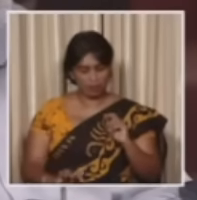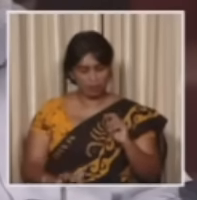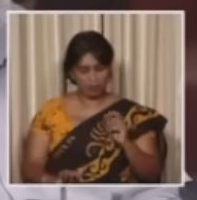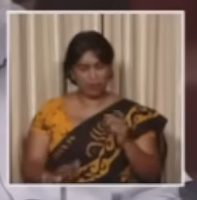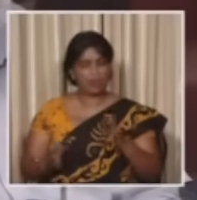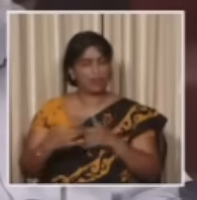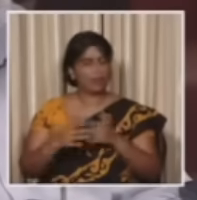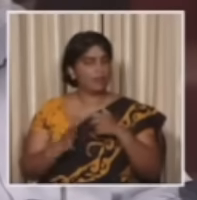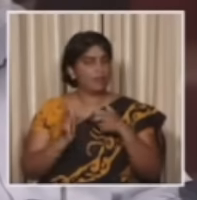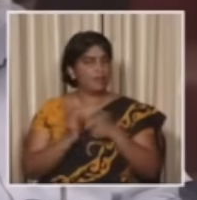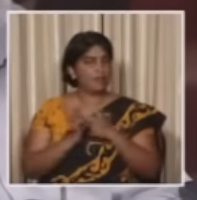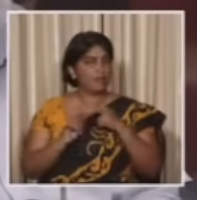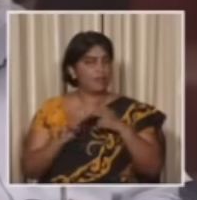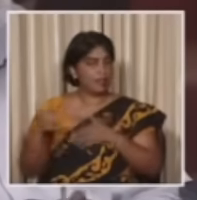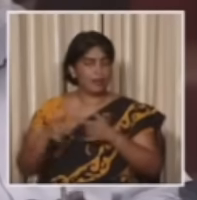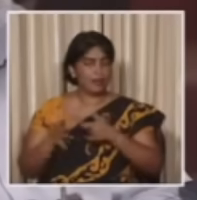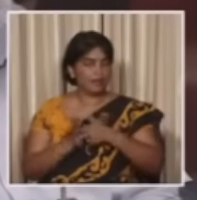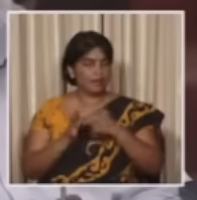තියන්නේ VFS චාර්ජස් අය කරන්න බෑ.